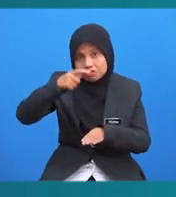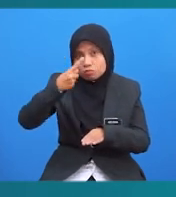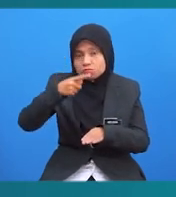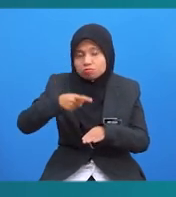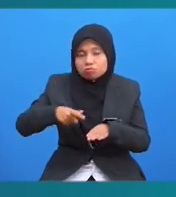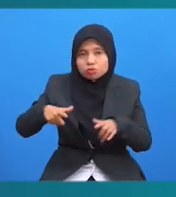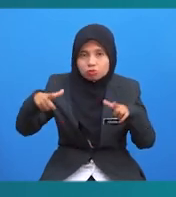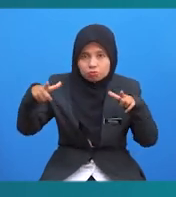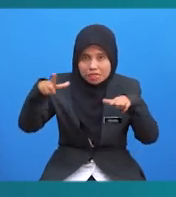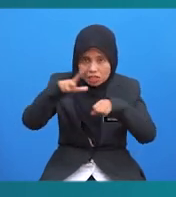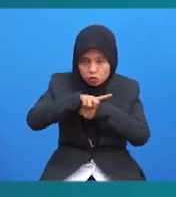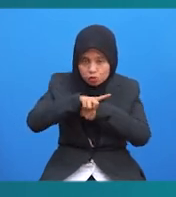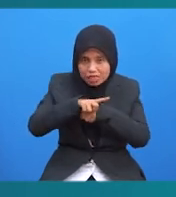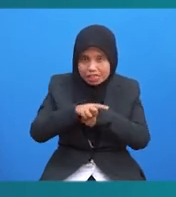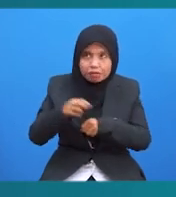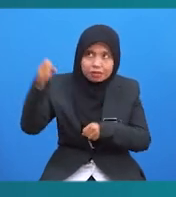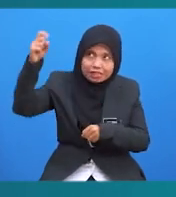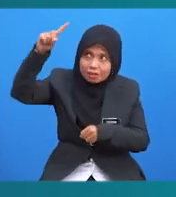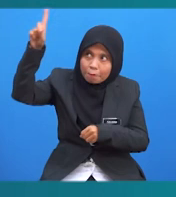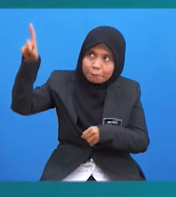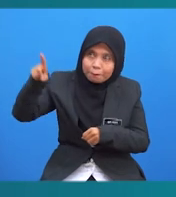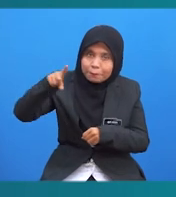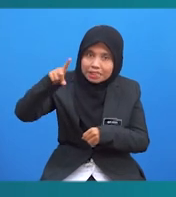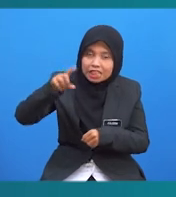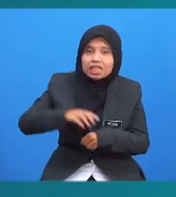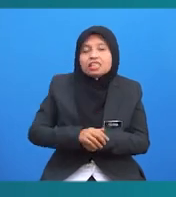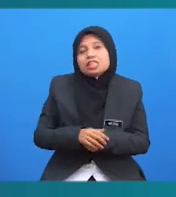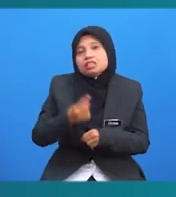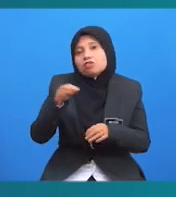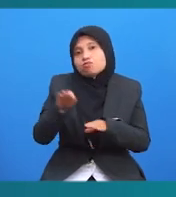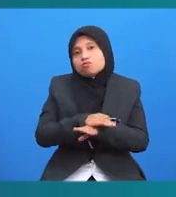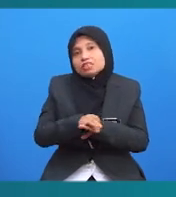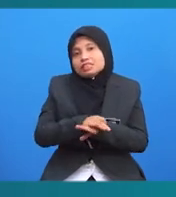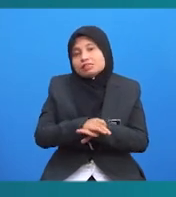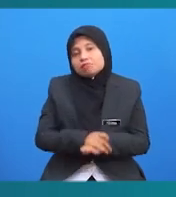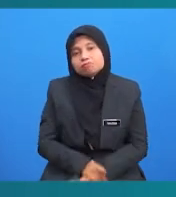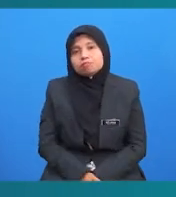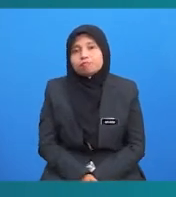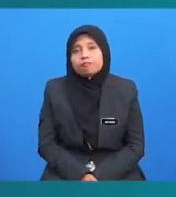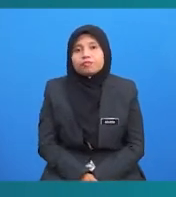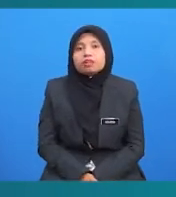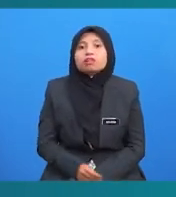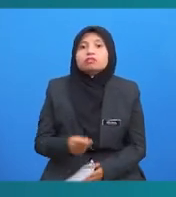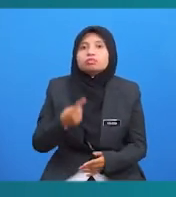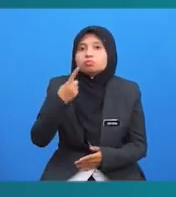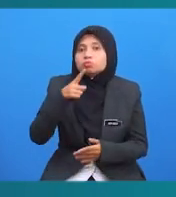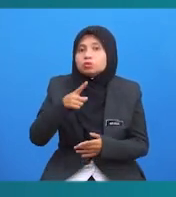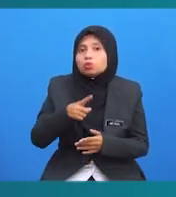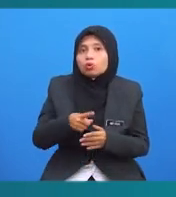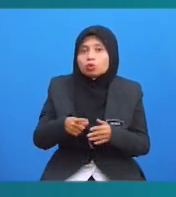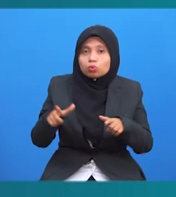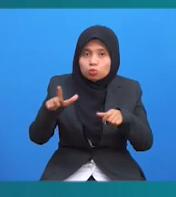bagi melindungi dari sinaran matahari. Lens hood berfungsi seperti itu. Ia bagi melindungi